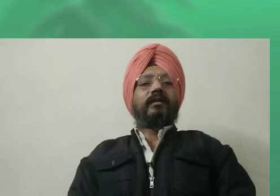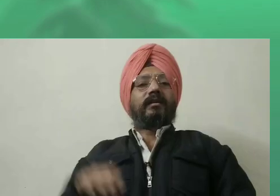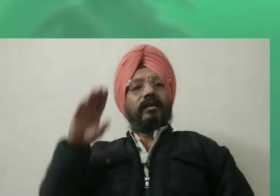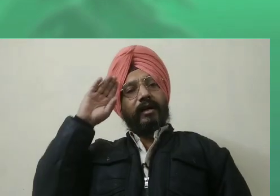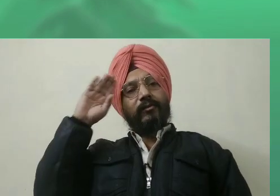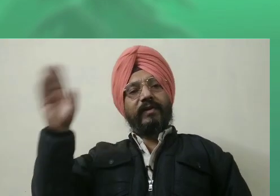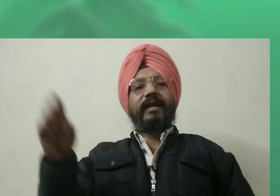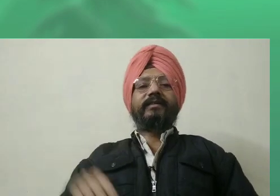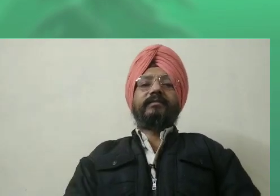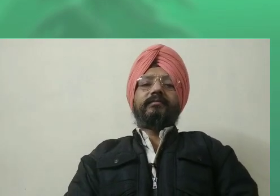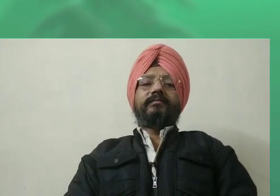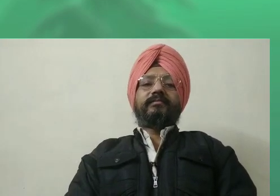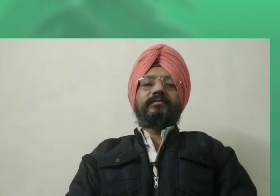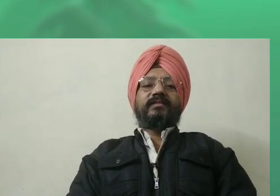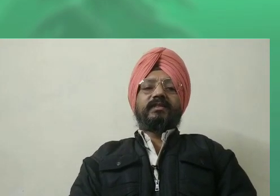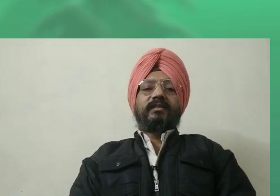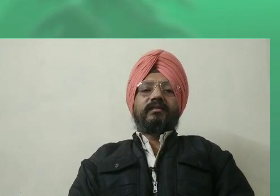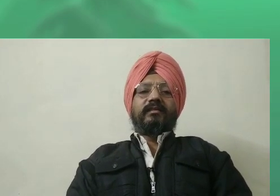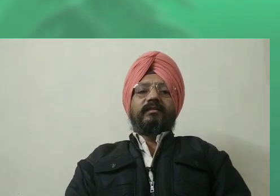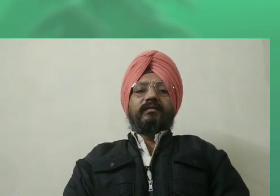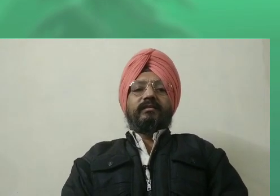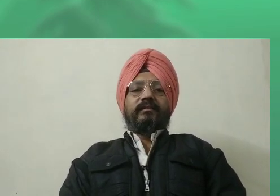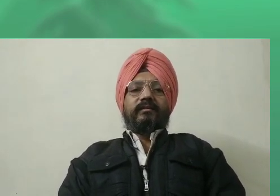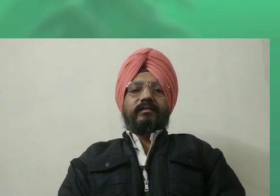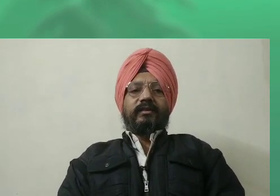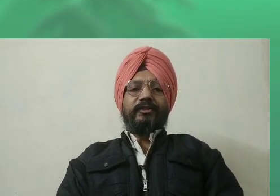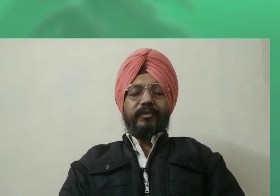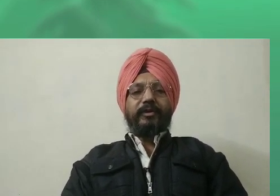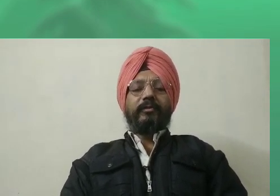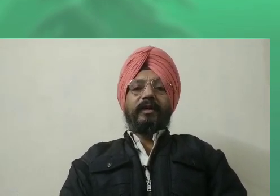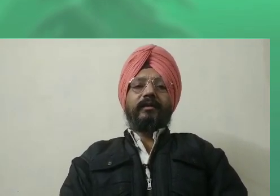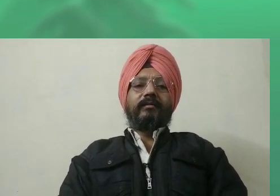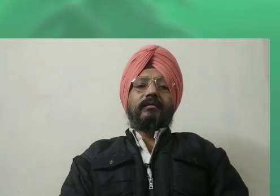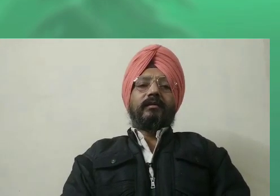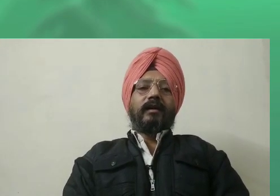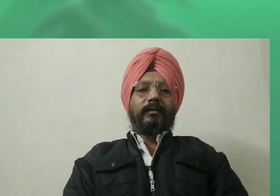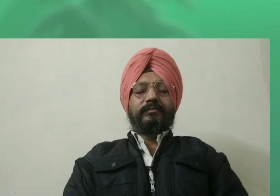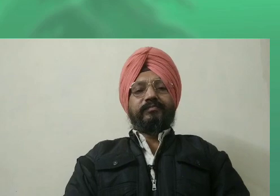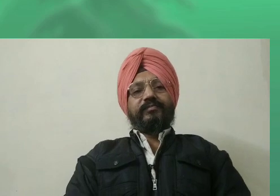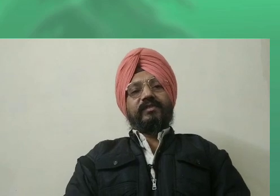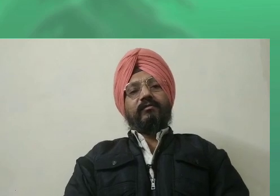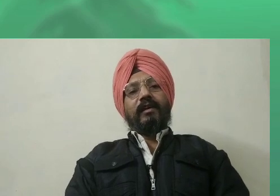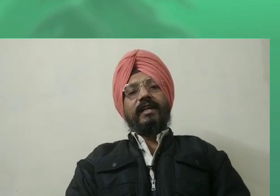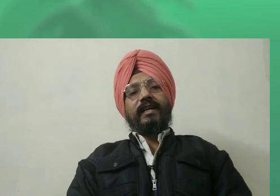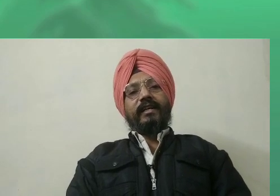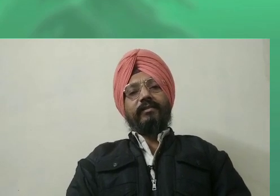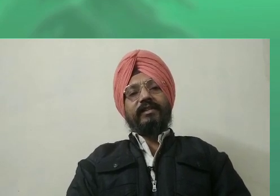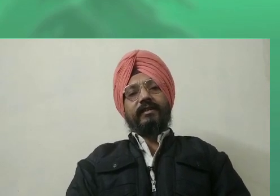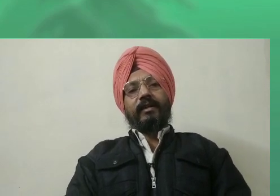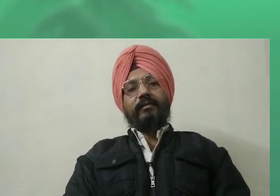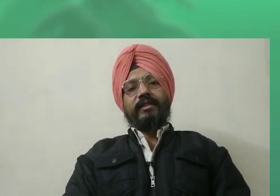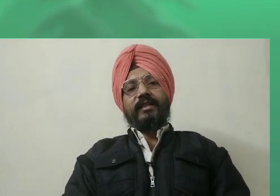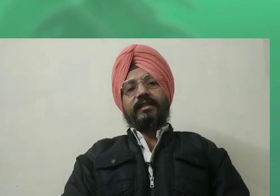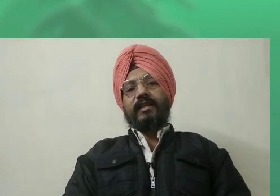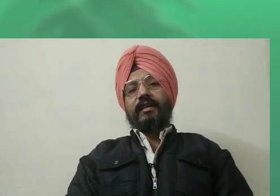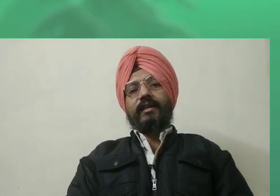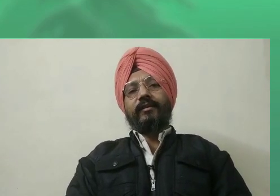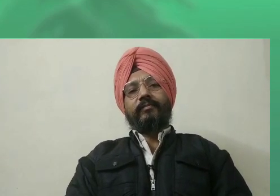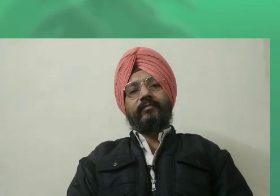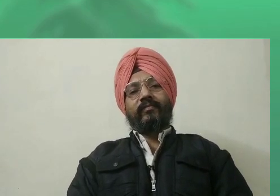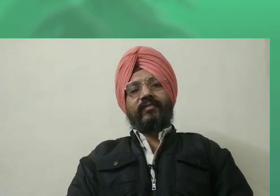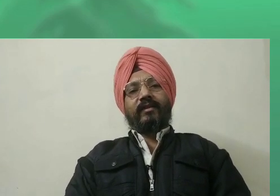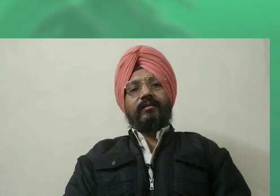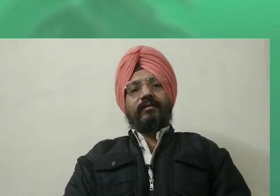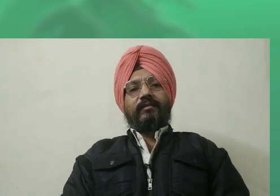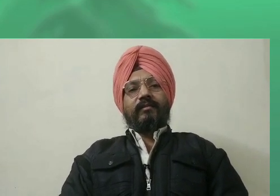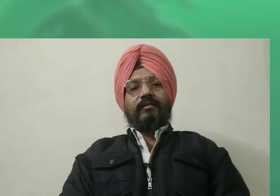हेलो फ्रेंड्स इस वीडियो में हम वाल्ड एनिमल्स के बारे में सीखने जा रहे